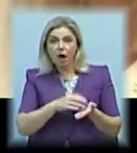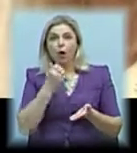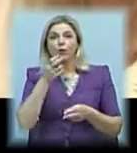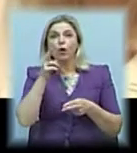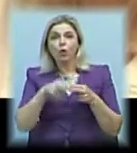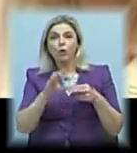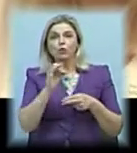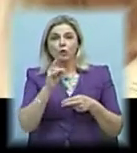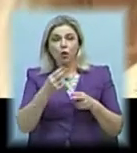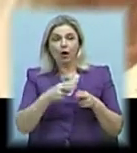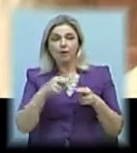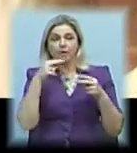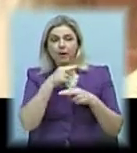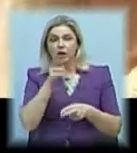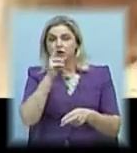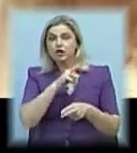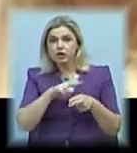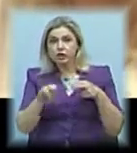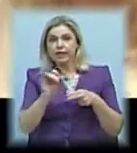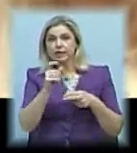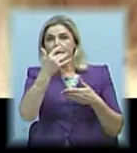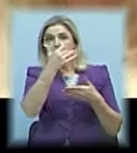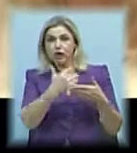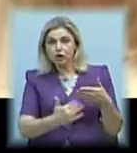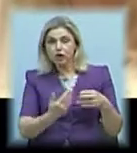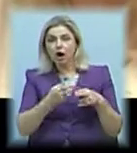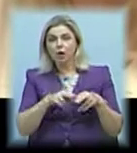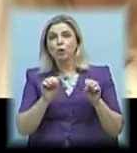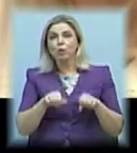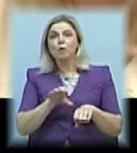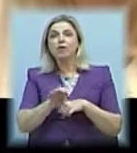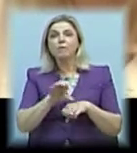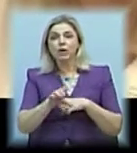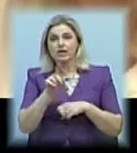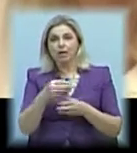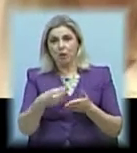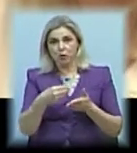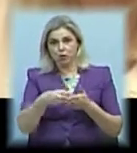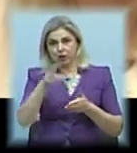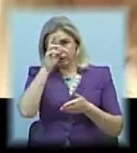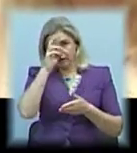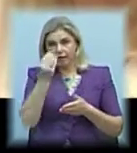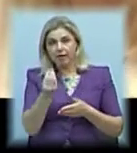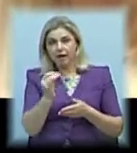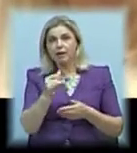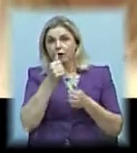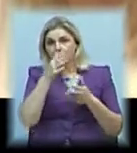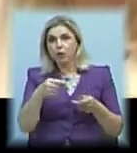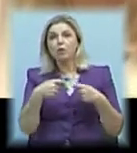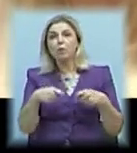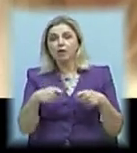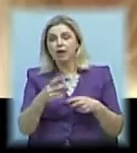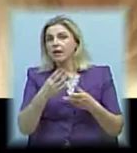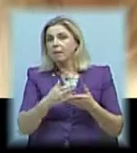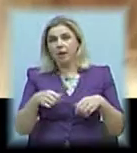срок, этот препарат исчезает из перечня, который можно отпускать за бюджетные кошты. И мы как бы его не можем отпускать, не имеем